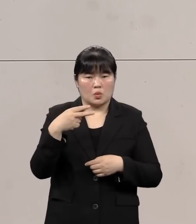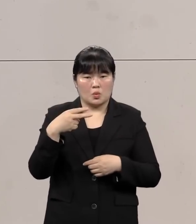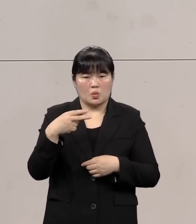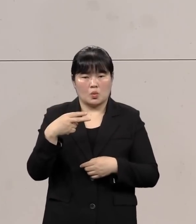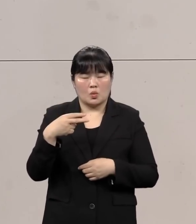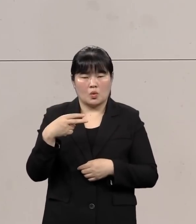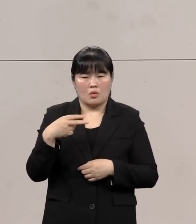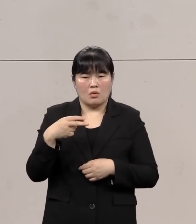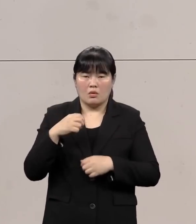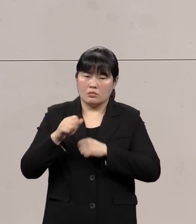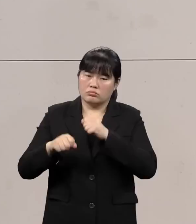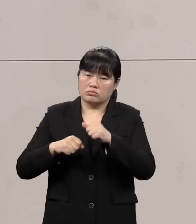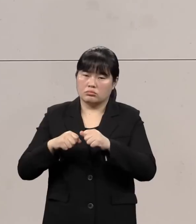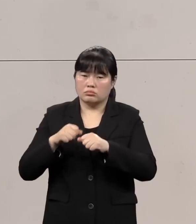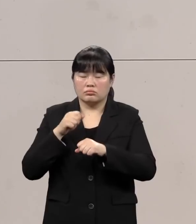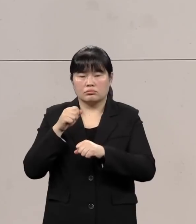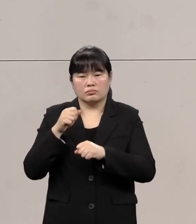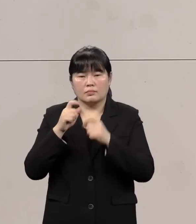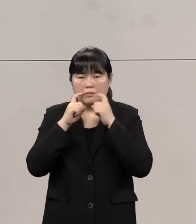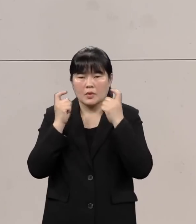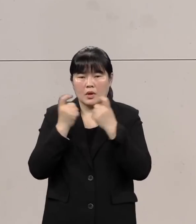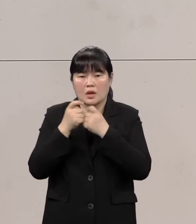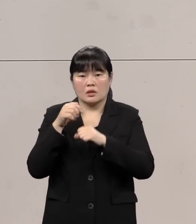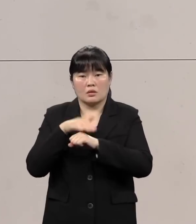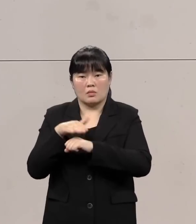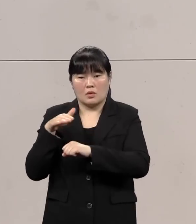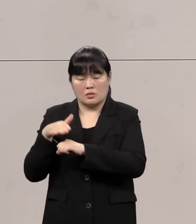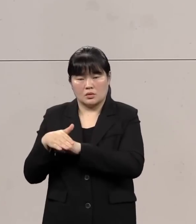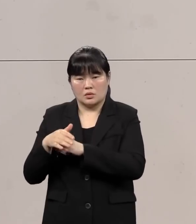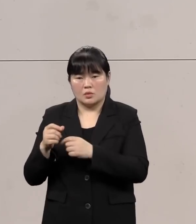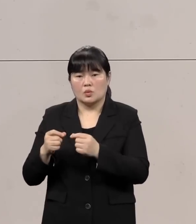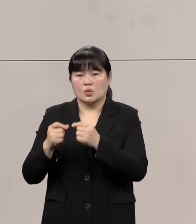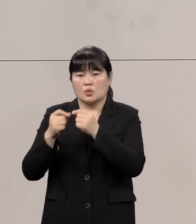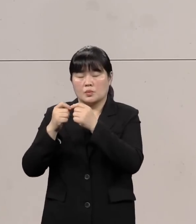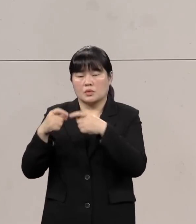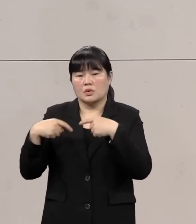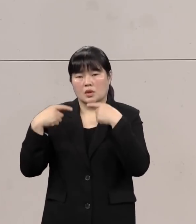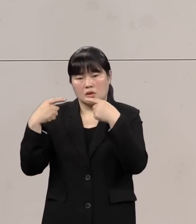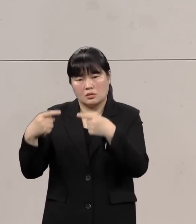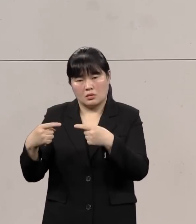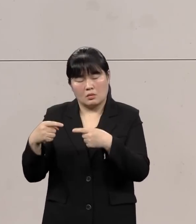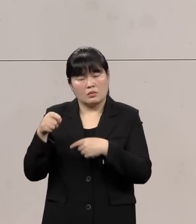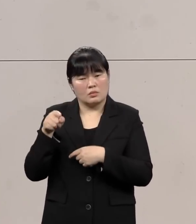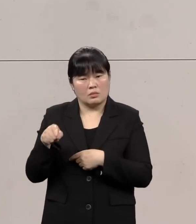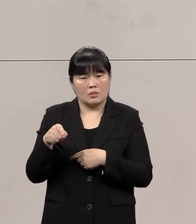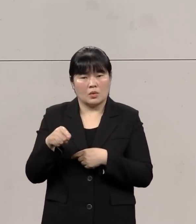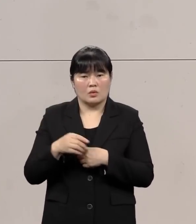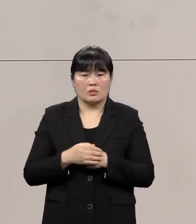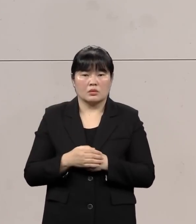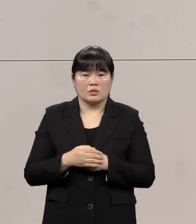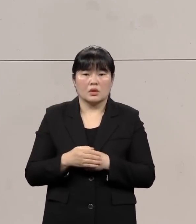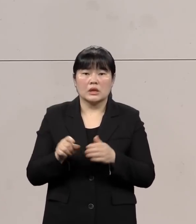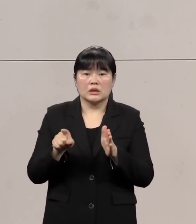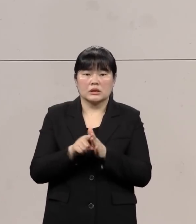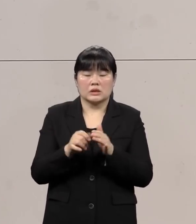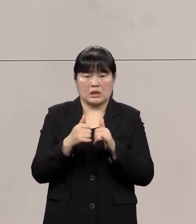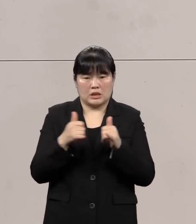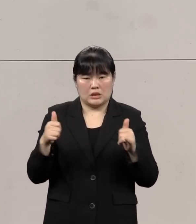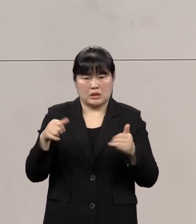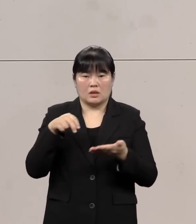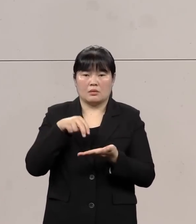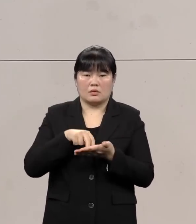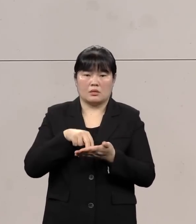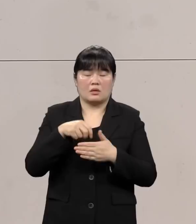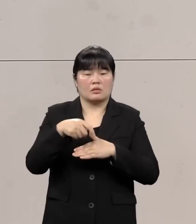상황에서도 편의에 따라 신앙이 임시방편을 선호한다면이는 결코 올바른 신앙인의